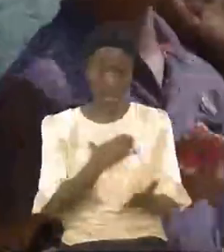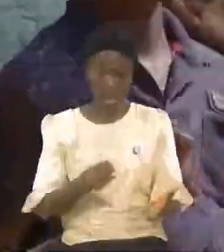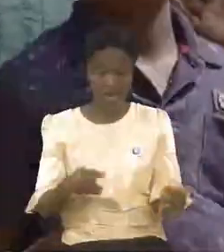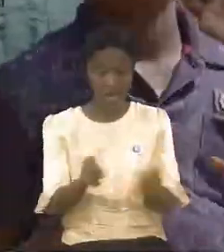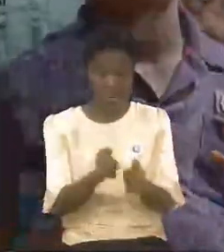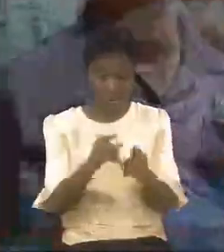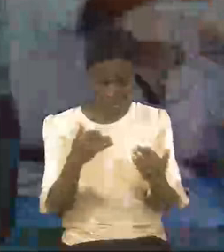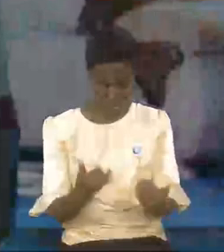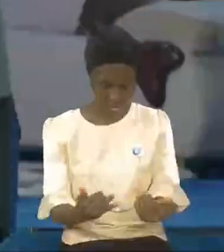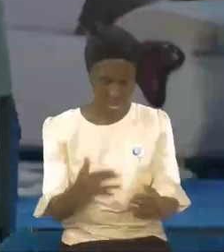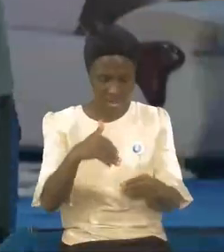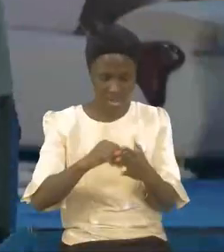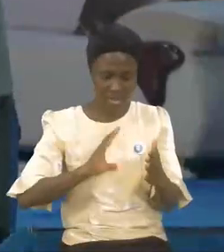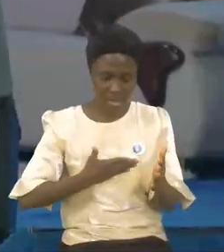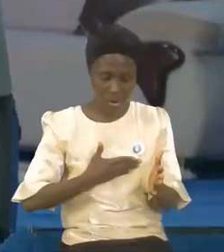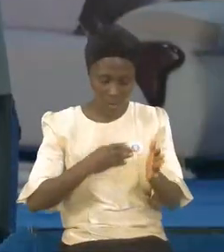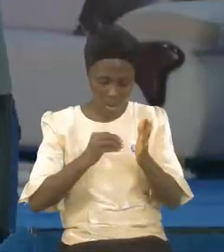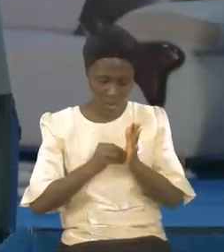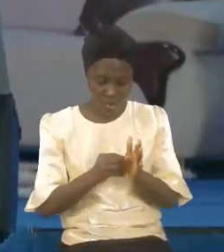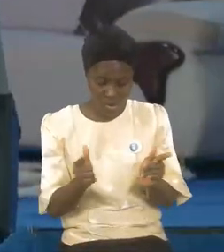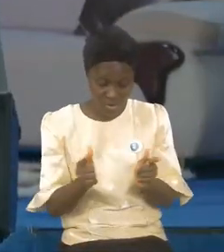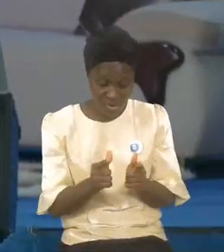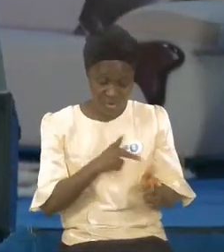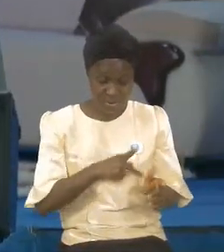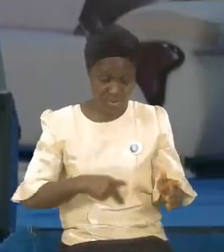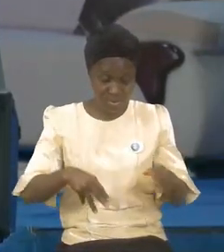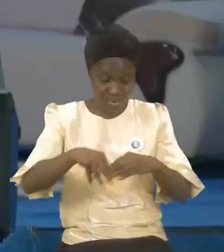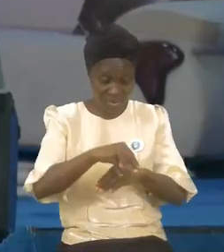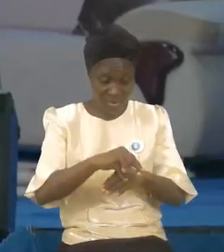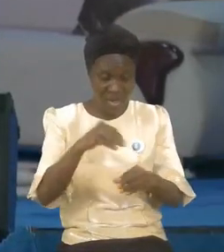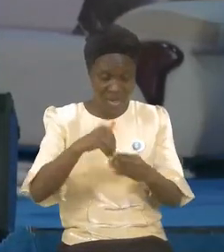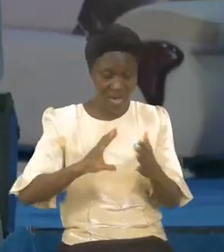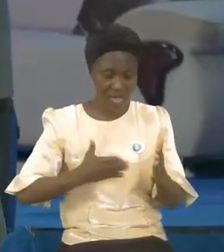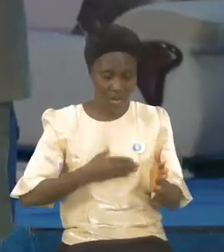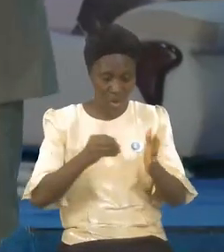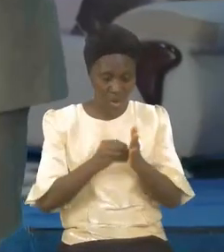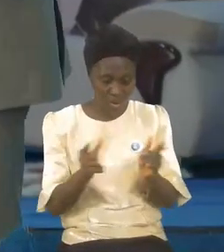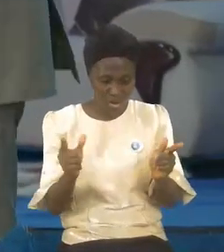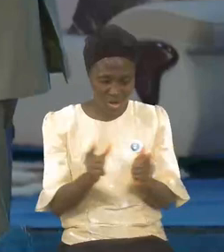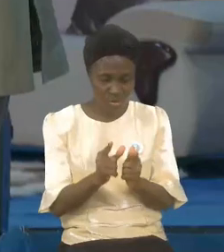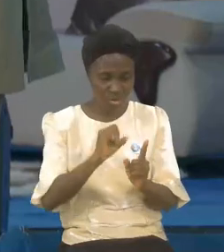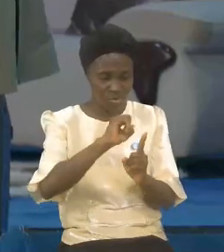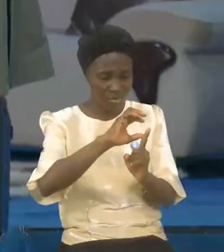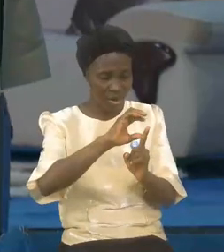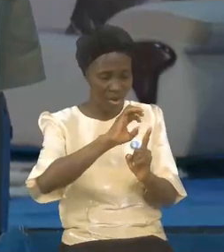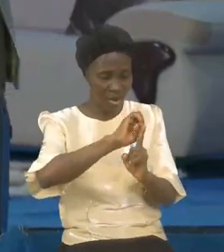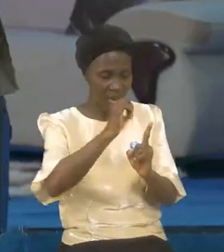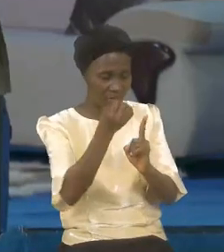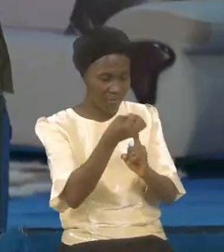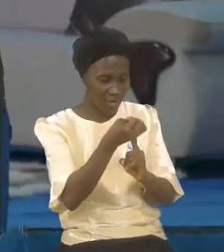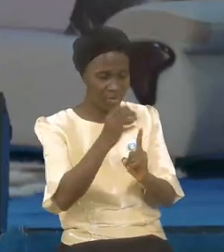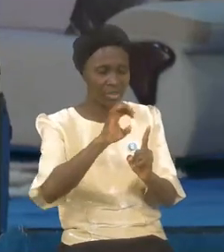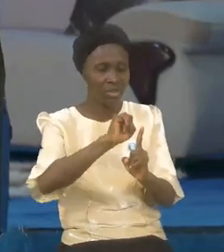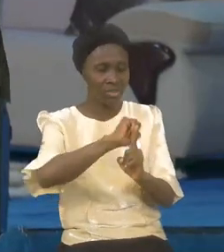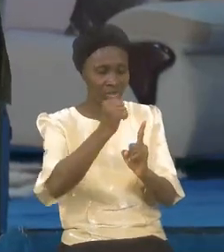même maintenant, dans notre petit empire, dans notre petit environnement, dans notre